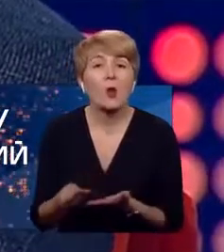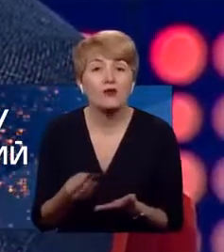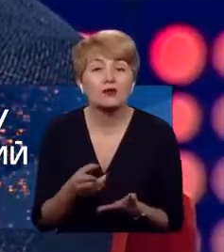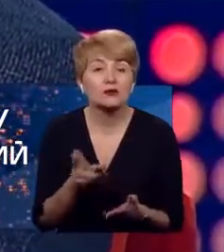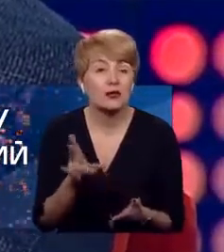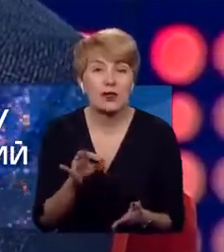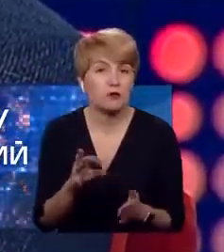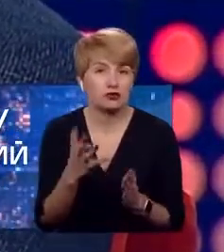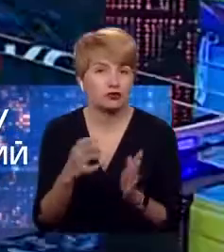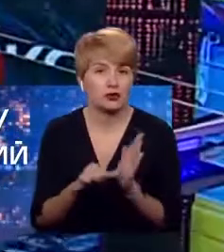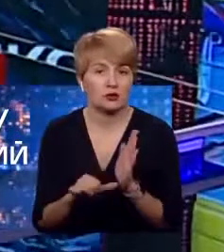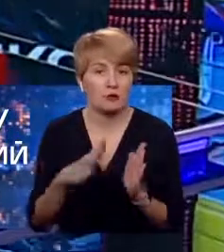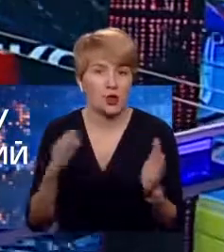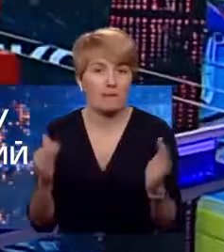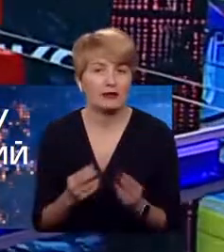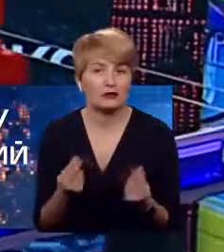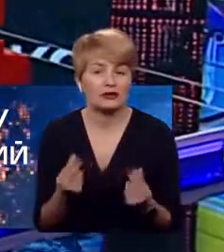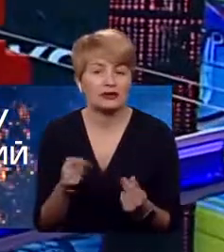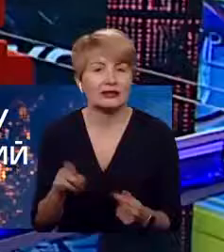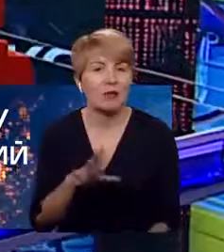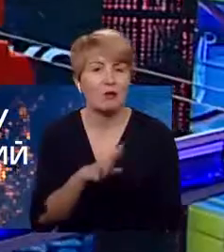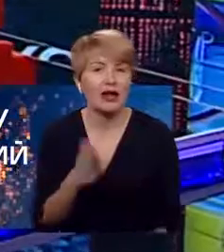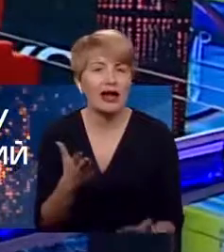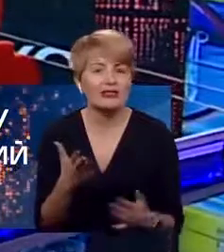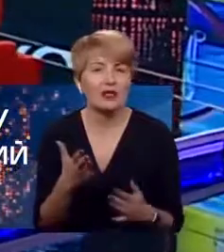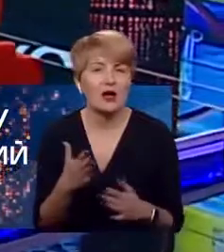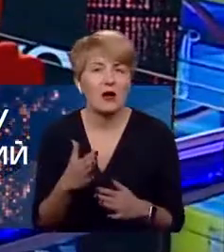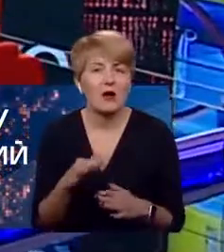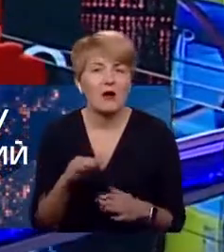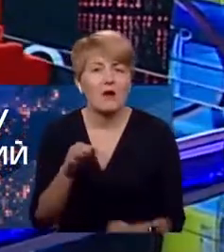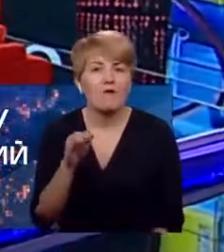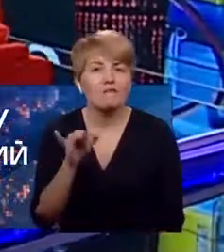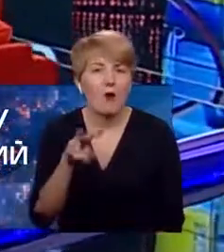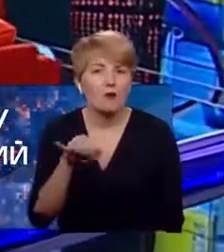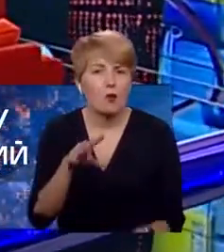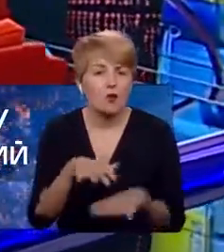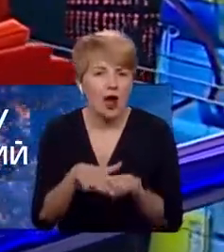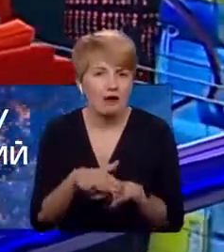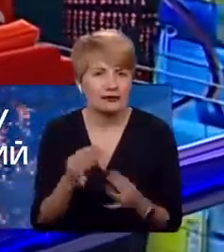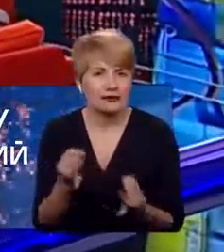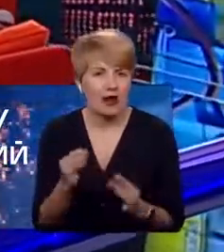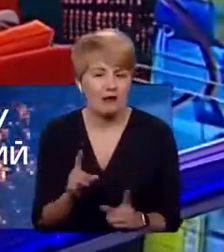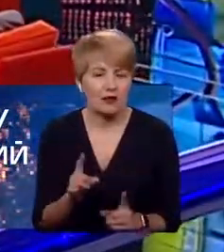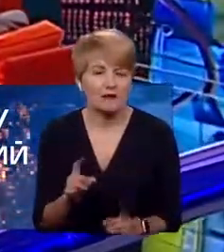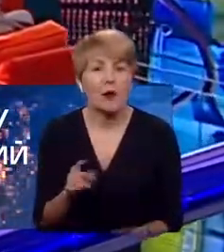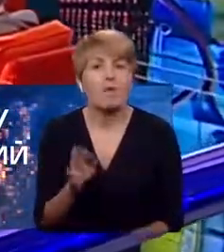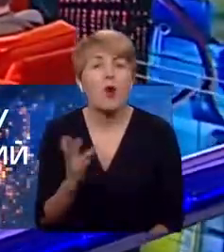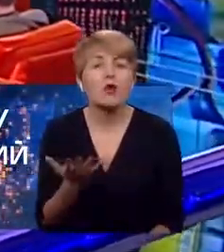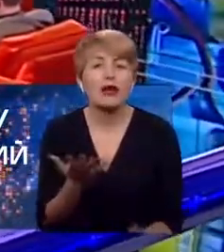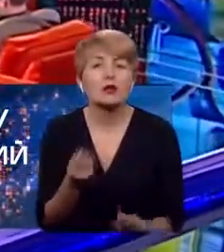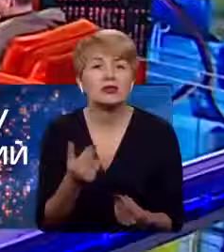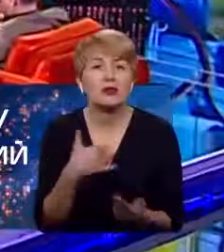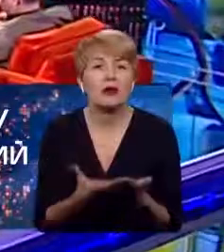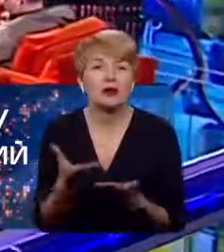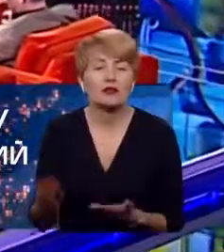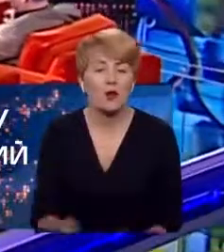по 460, менша ж була ціна. Там була якась формула така, дуже цікава, не зрозуміла, але формула була. По якій ціні ми тоді